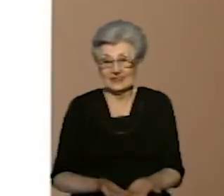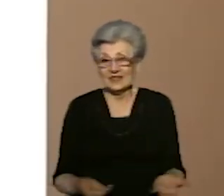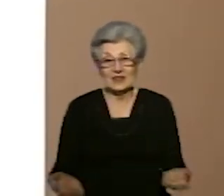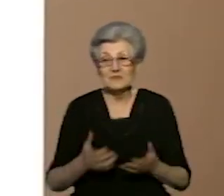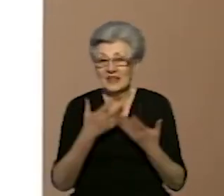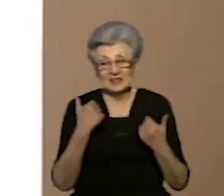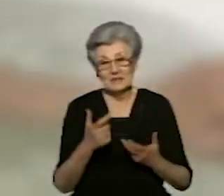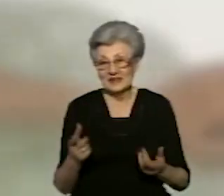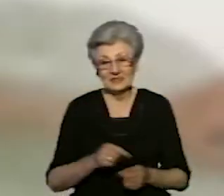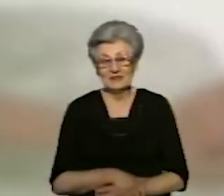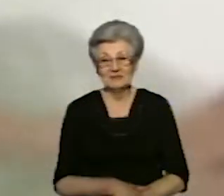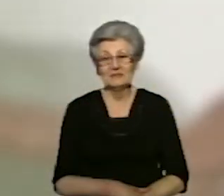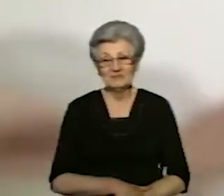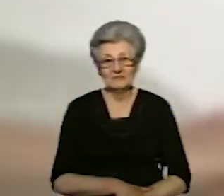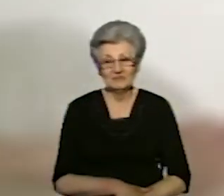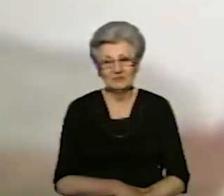теж колов це.